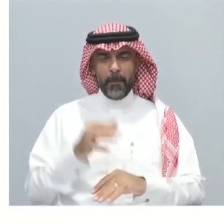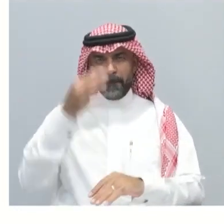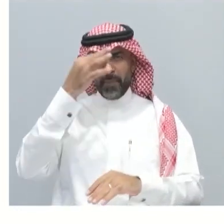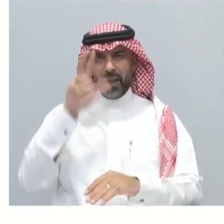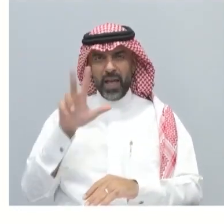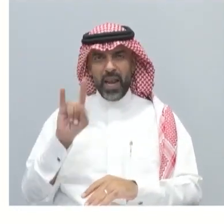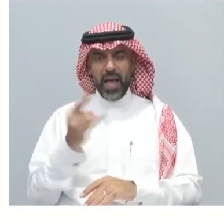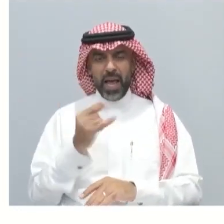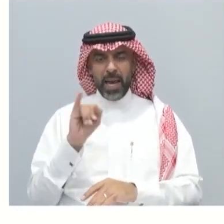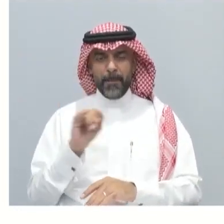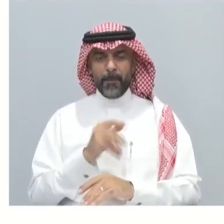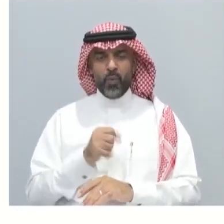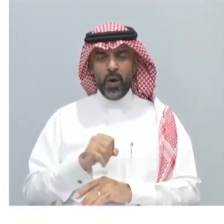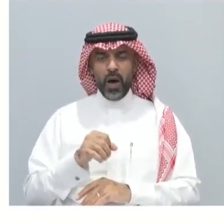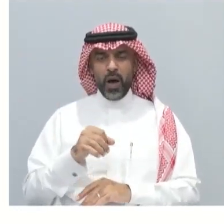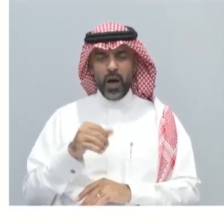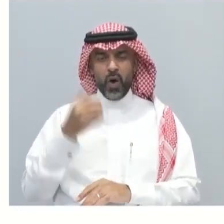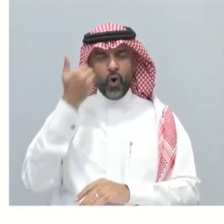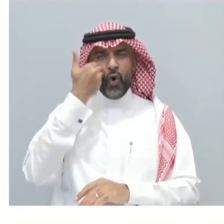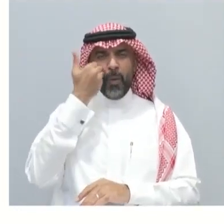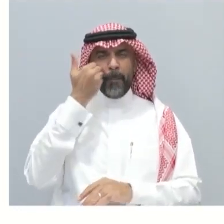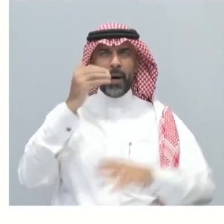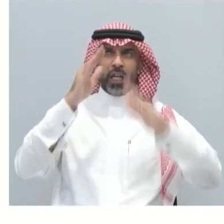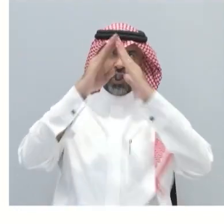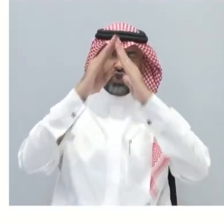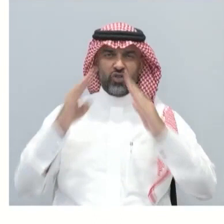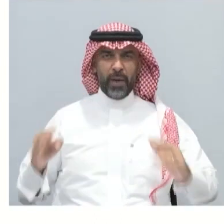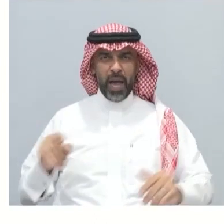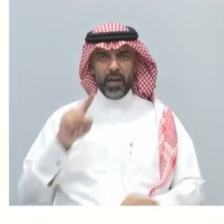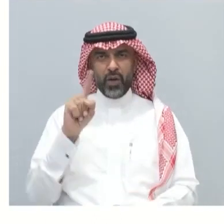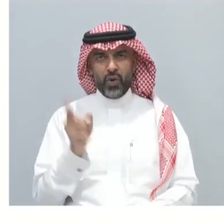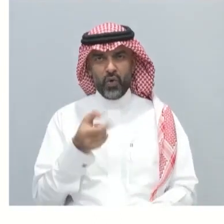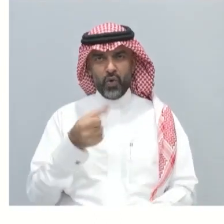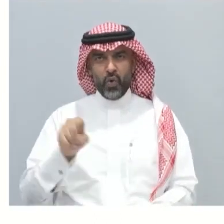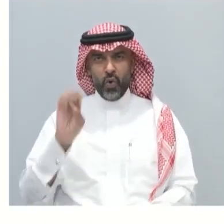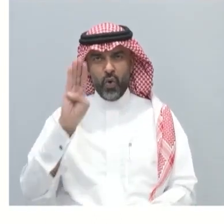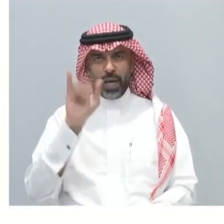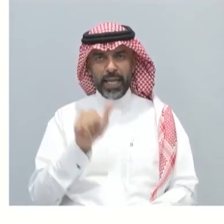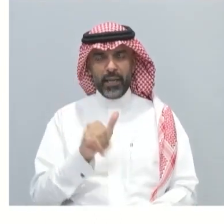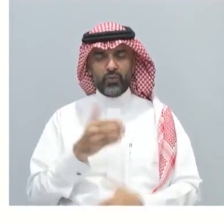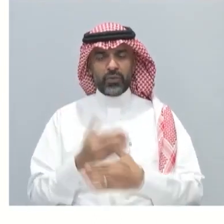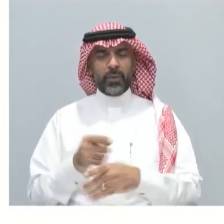وحمى جبال روكي مرض اللايم وحمى جبال